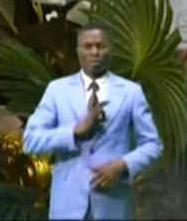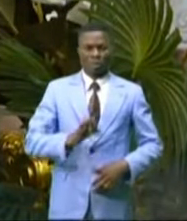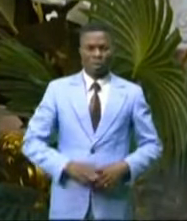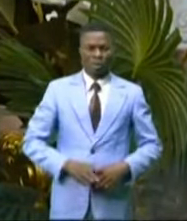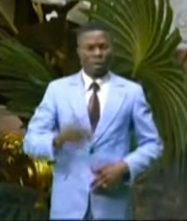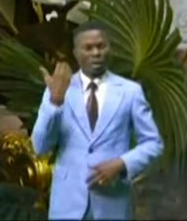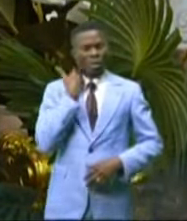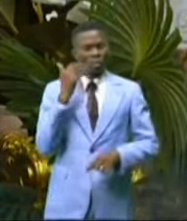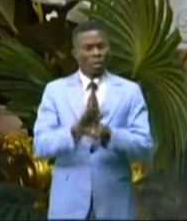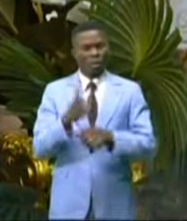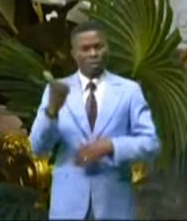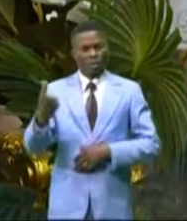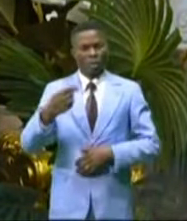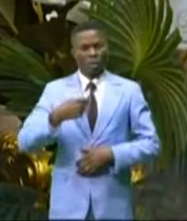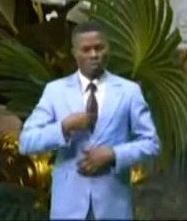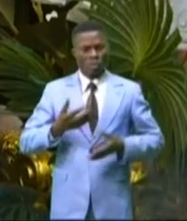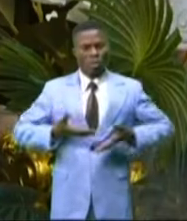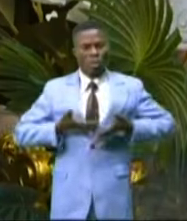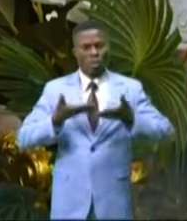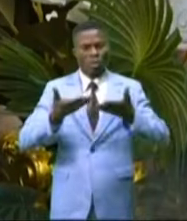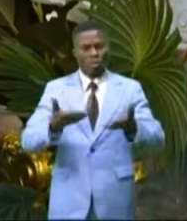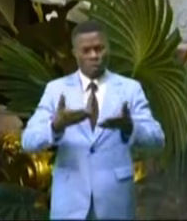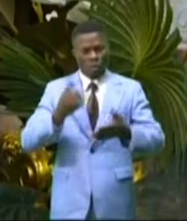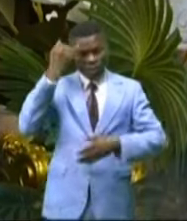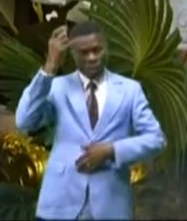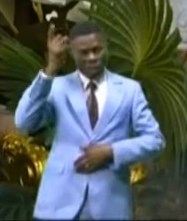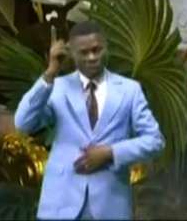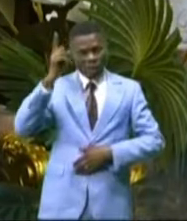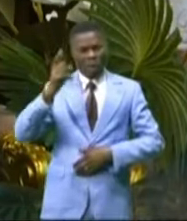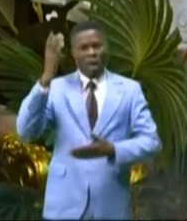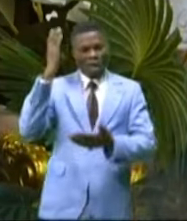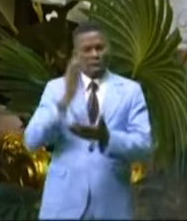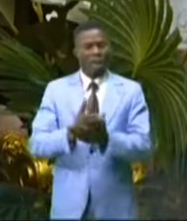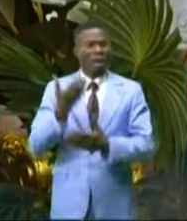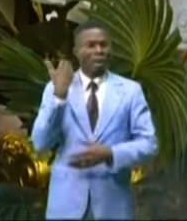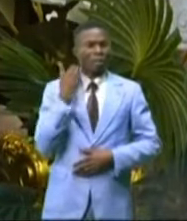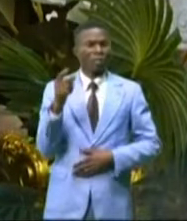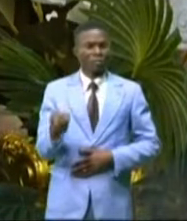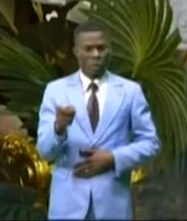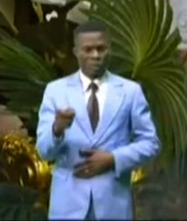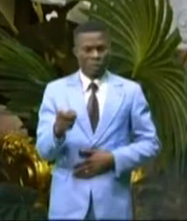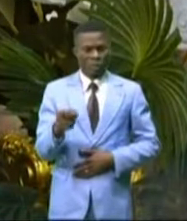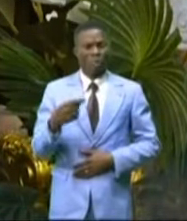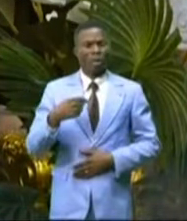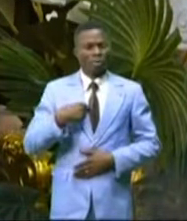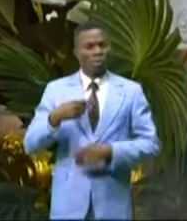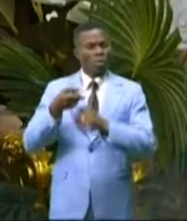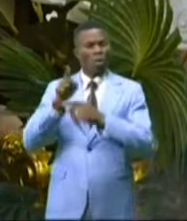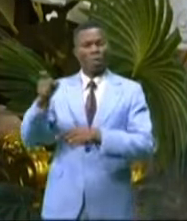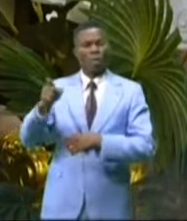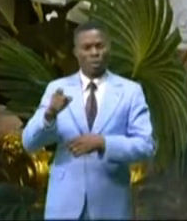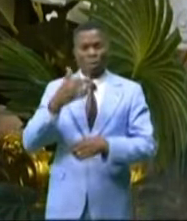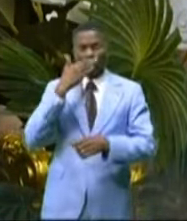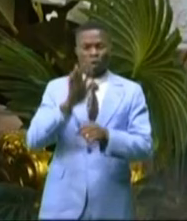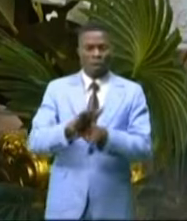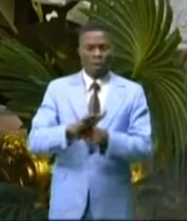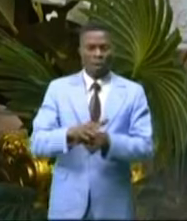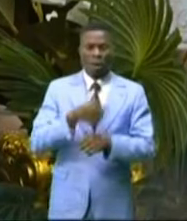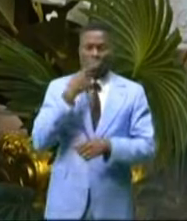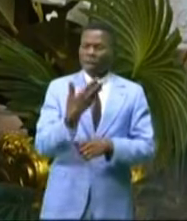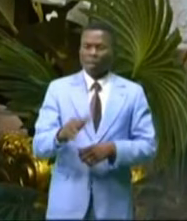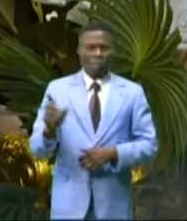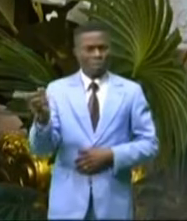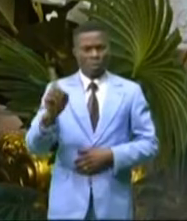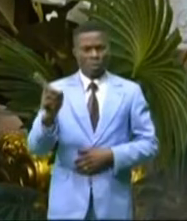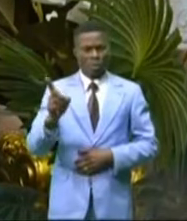malade que je me suis donné comme cheval de bataille d'éradiquer cette maladie là je ne fais pas partie de ceux-là qui promettent sans réaliser